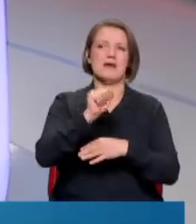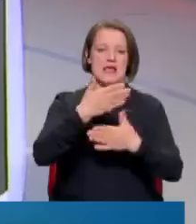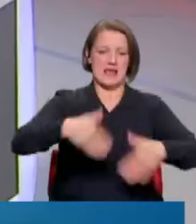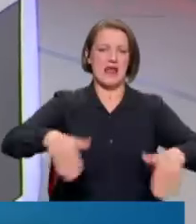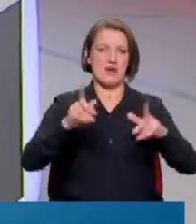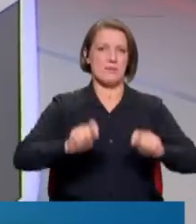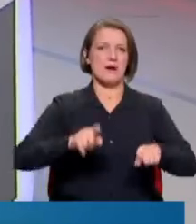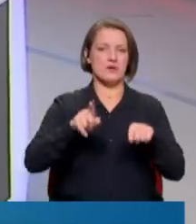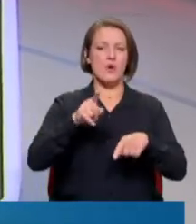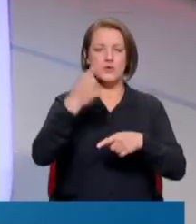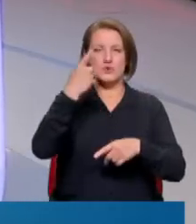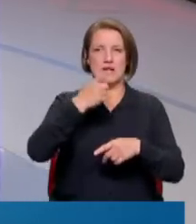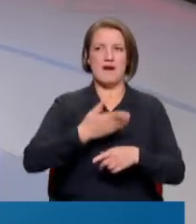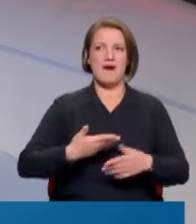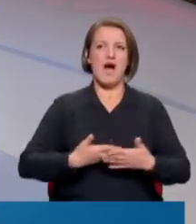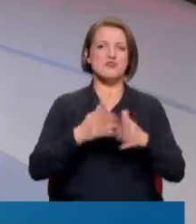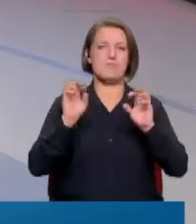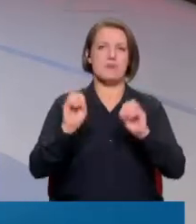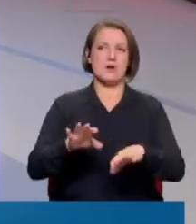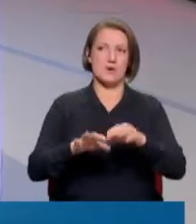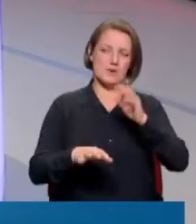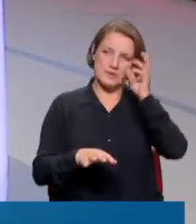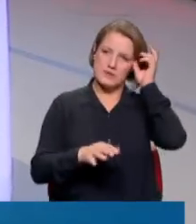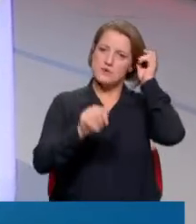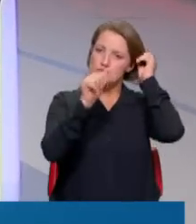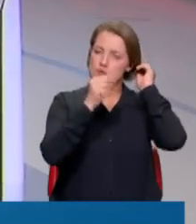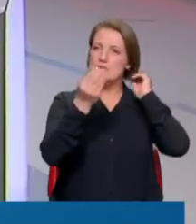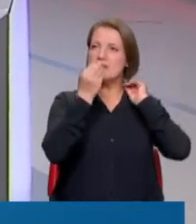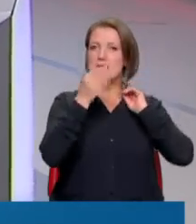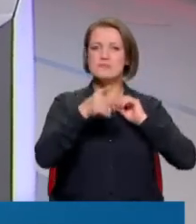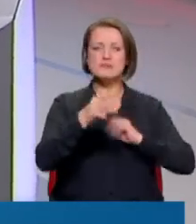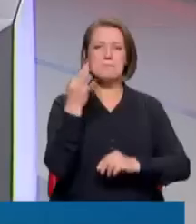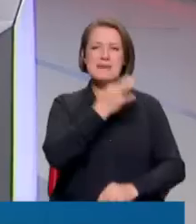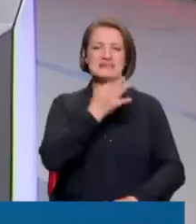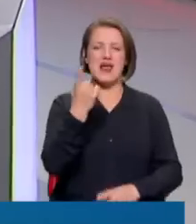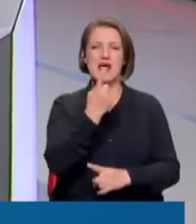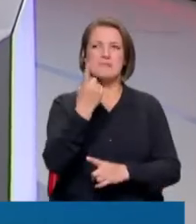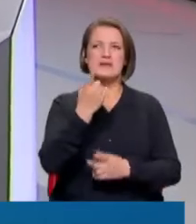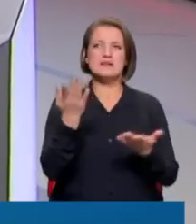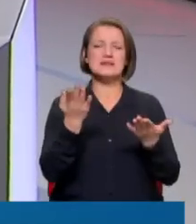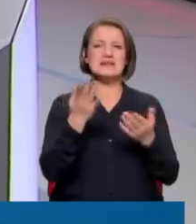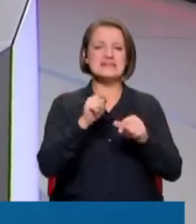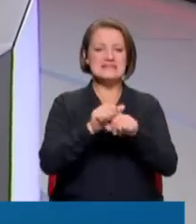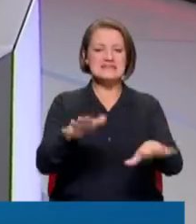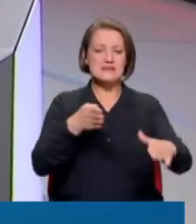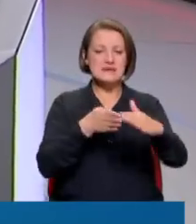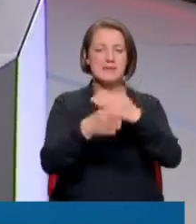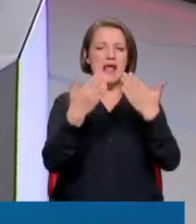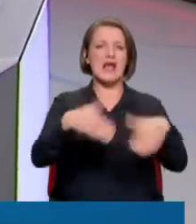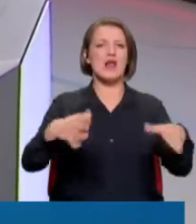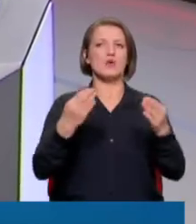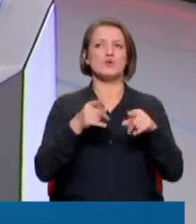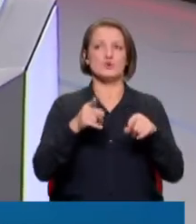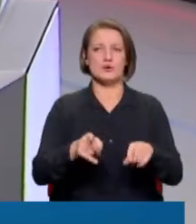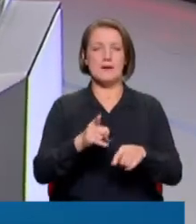engeller Dolayısıyla içeriye aç bırakıyor içeriye su yemek buna benzer herhangi bir İkmal sisteminin girmesini engelliyordu